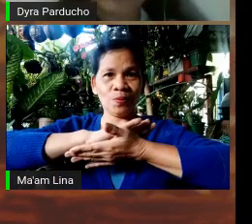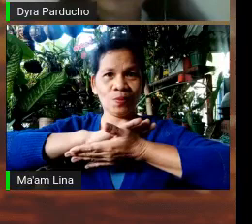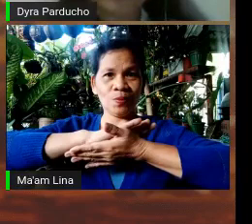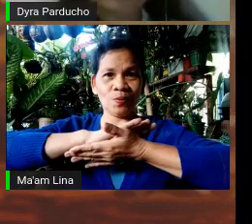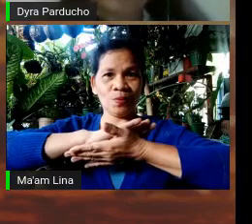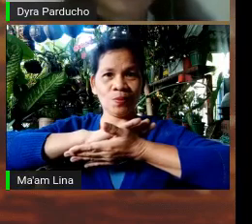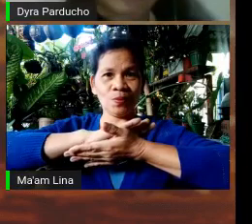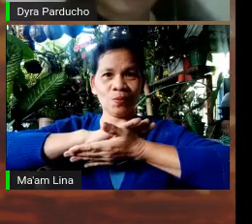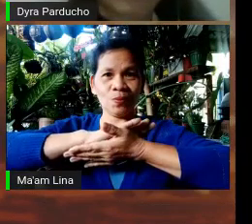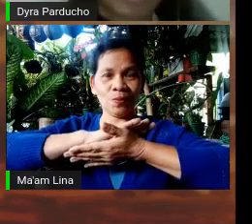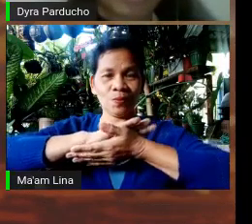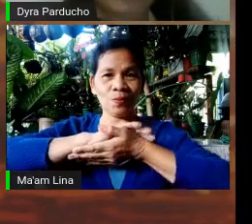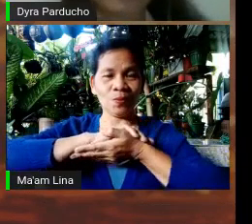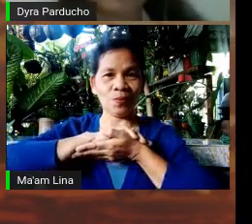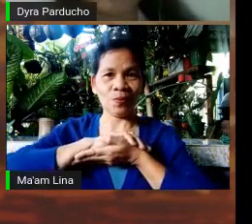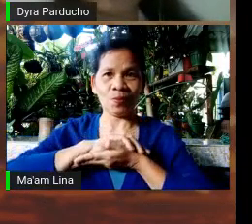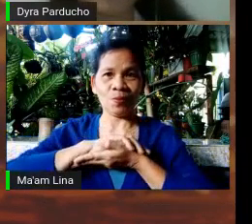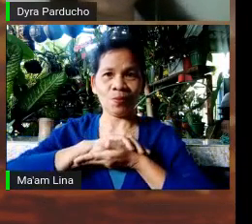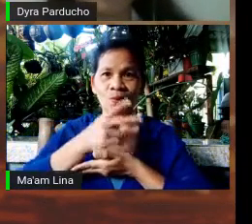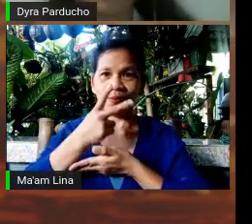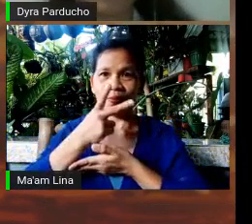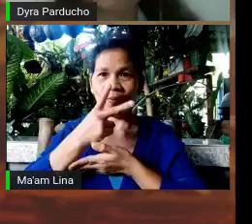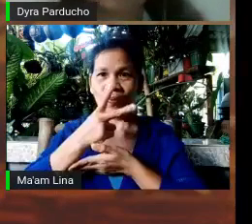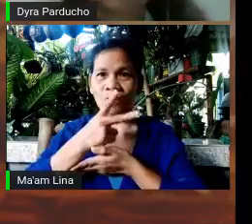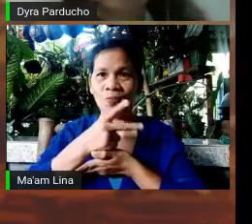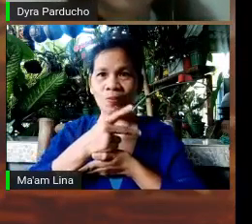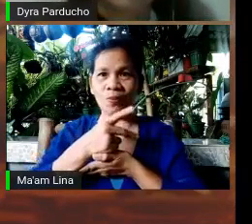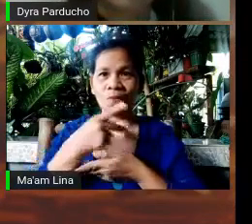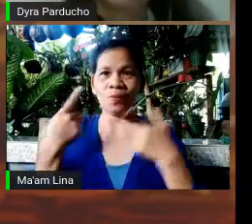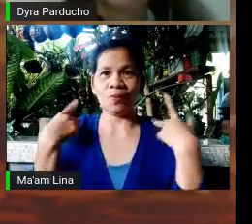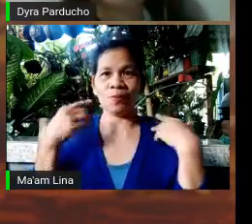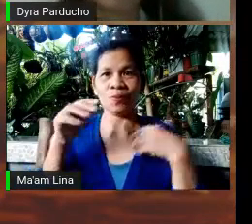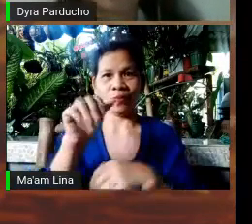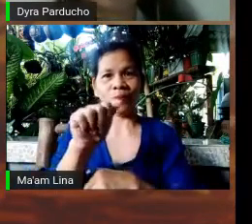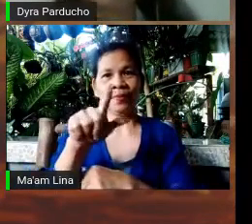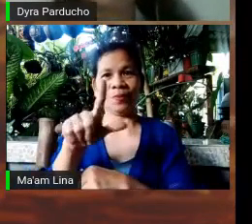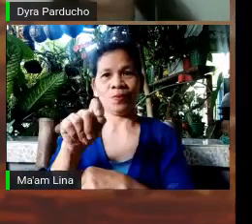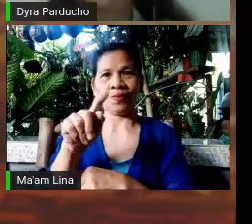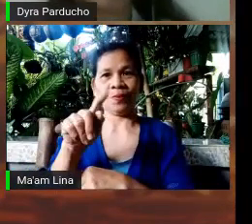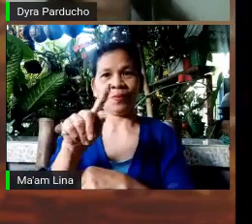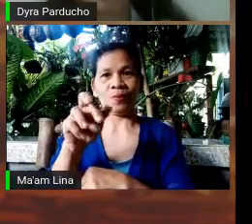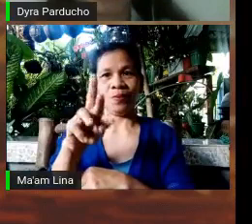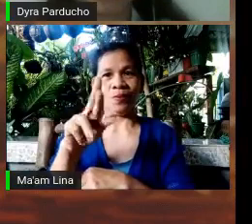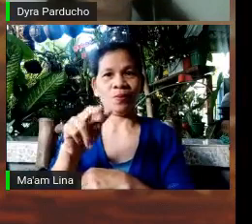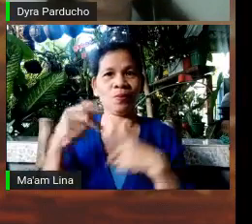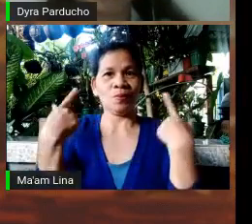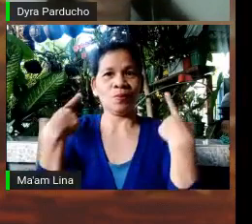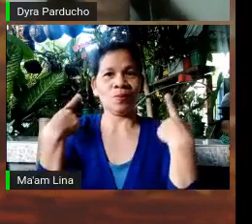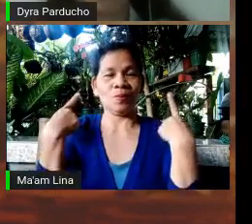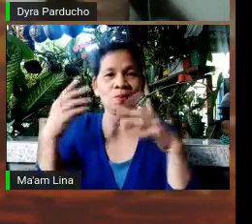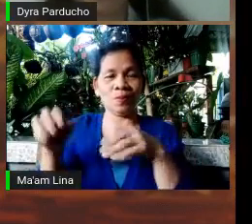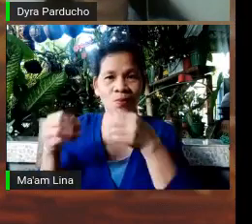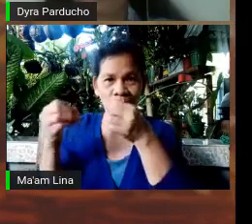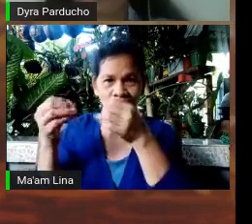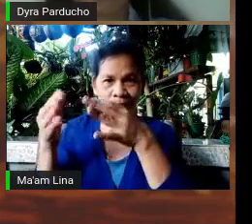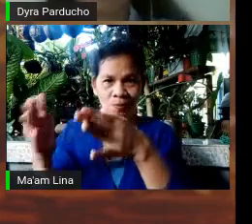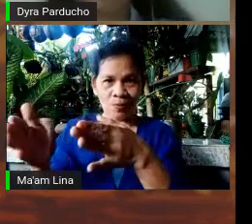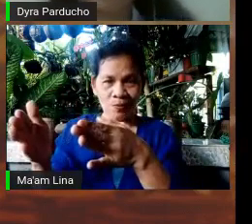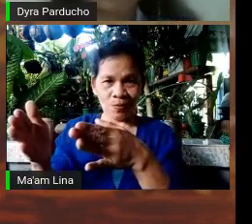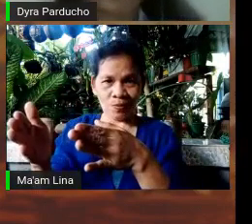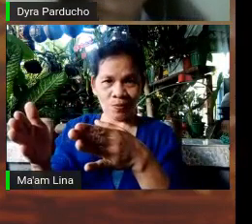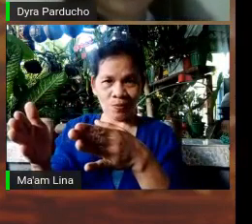courtyard po, nakita po natin yung brazen altar, kung saan po niya handog ng mga